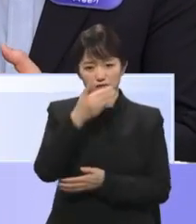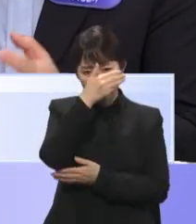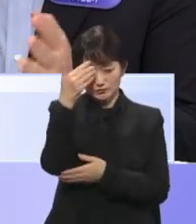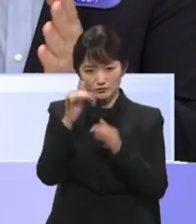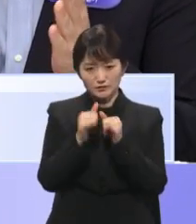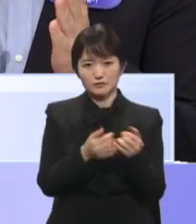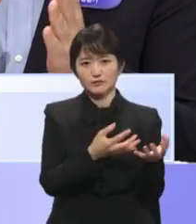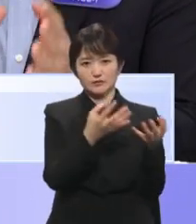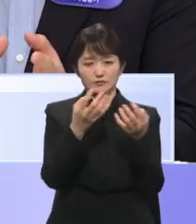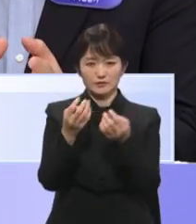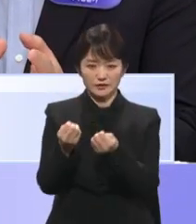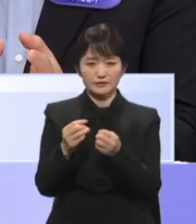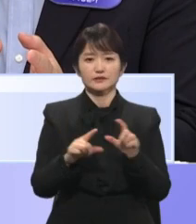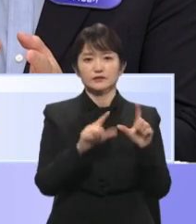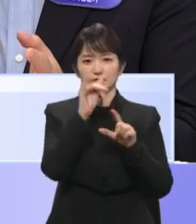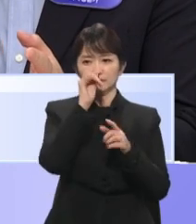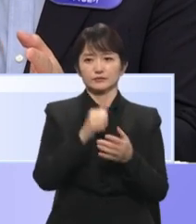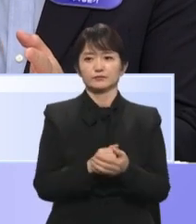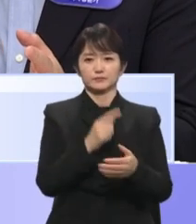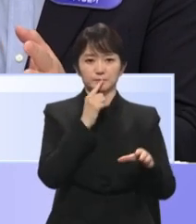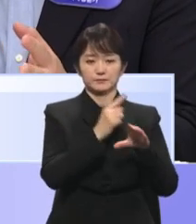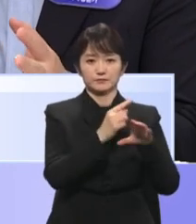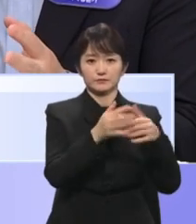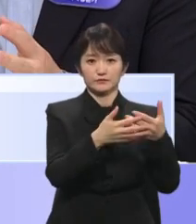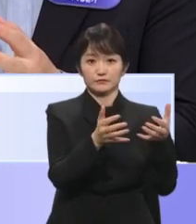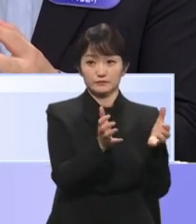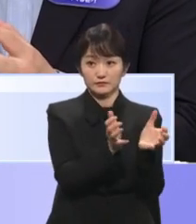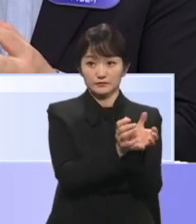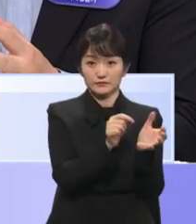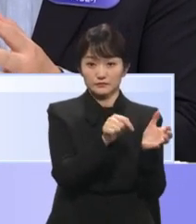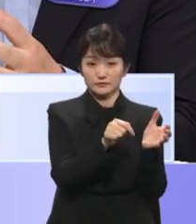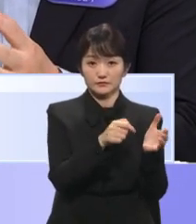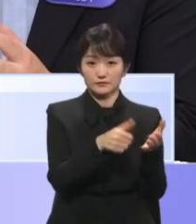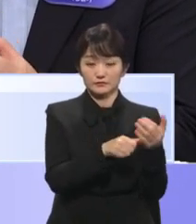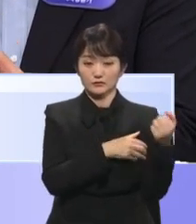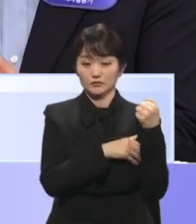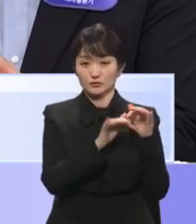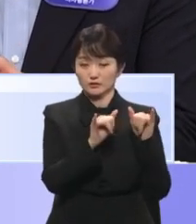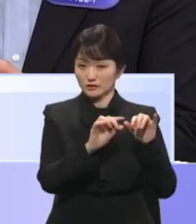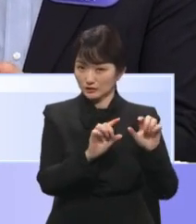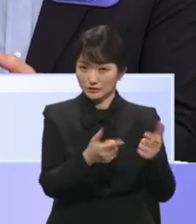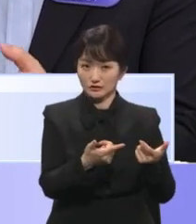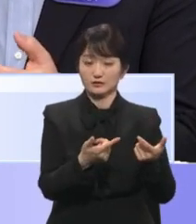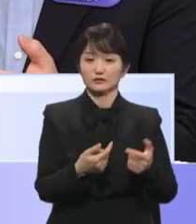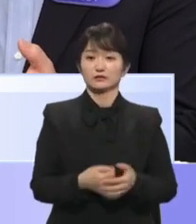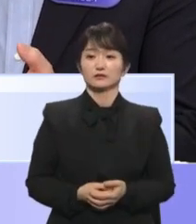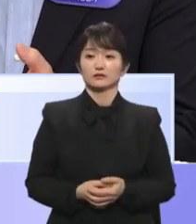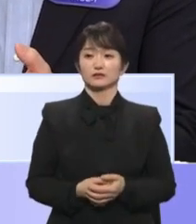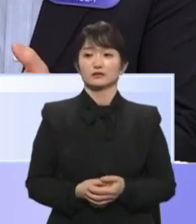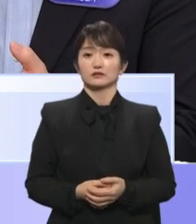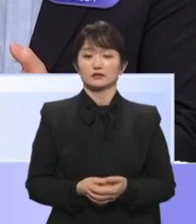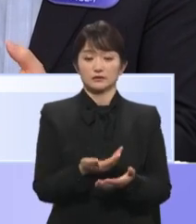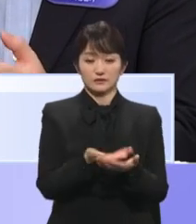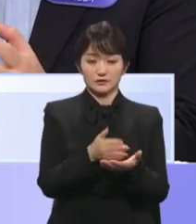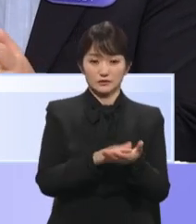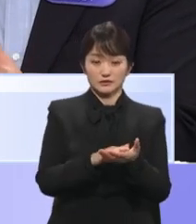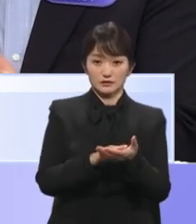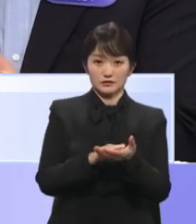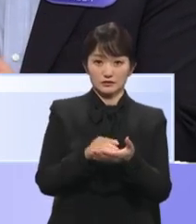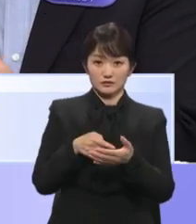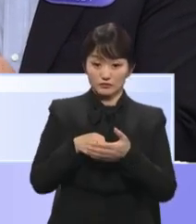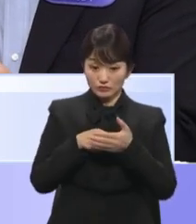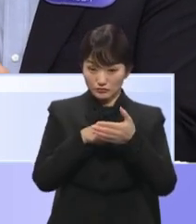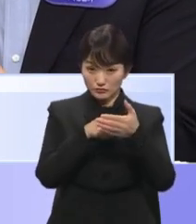살고 또 민주당을 완전히 이제 뭐 민주당의 전형적인 유권자의 구성은 아니면서도 개혁적이고 진보적이라 할지 그럴 수 있는